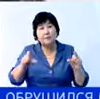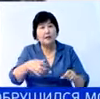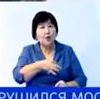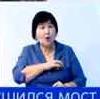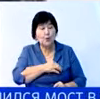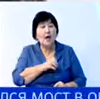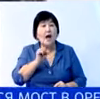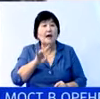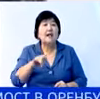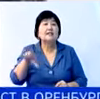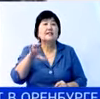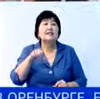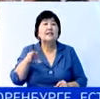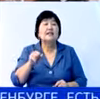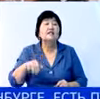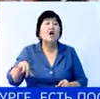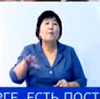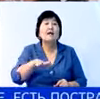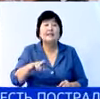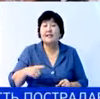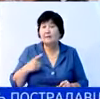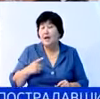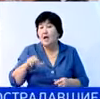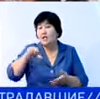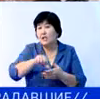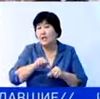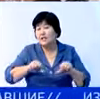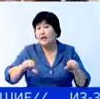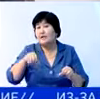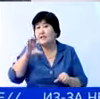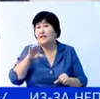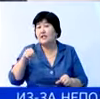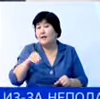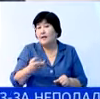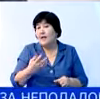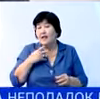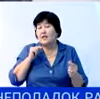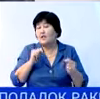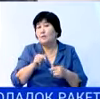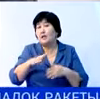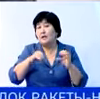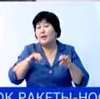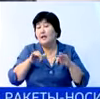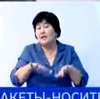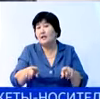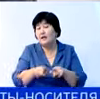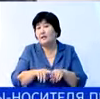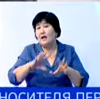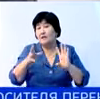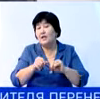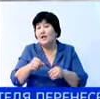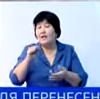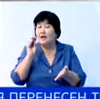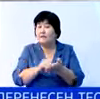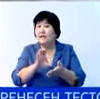юстиции Арал-Сырдаринской бассейновой инспекции. Член Совета Серик Тенисбаев выразил неприятие практики делать орг-выводы на основе